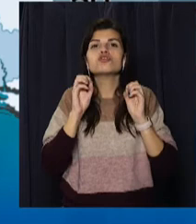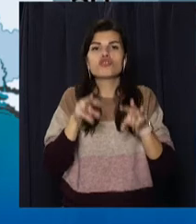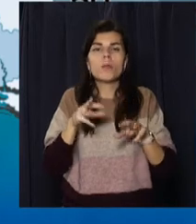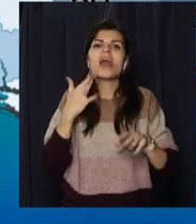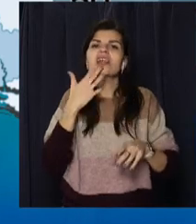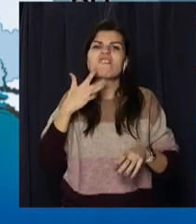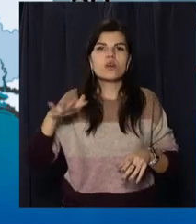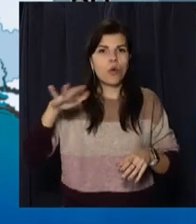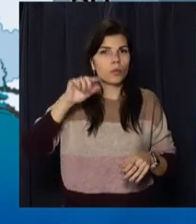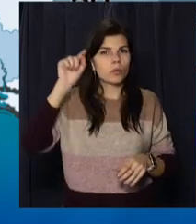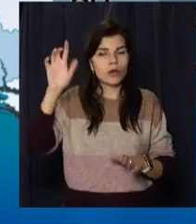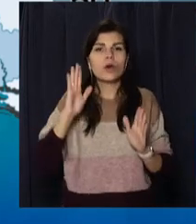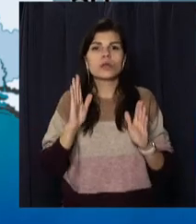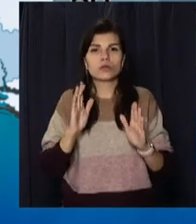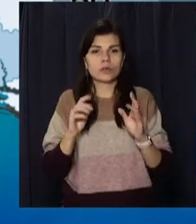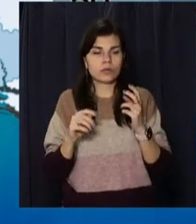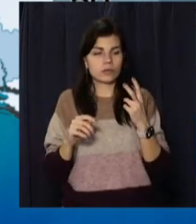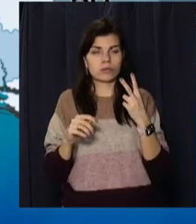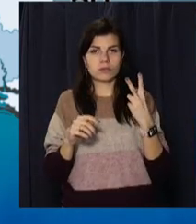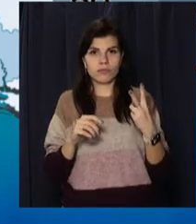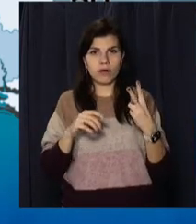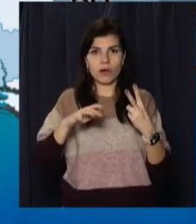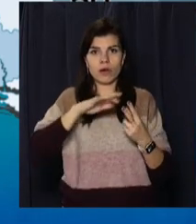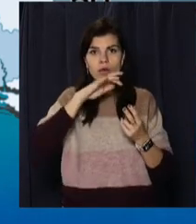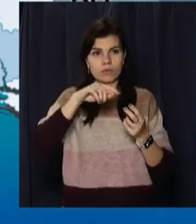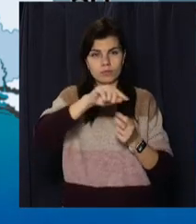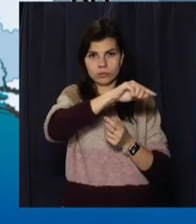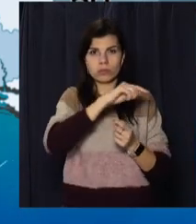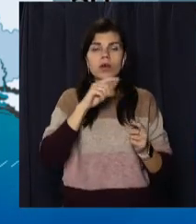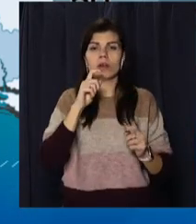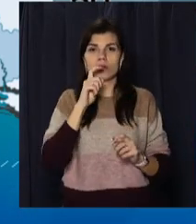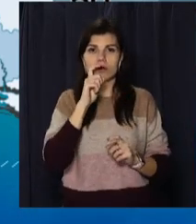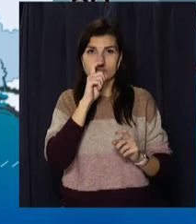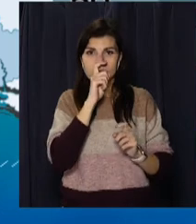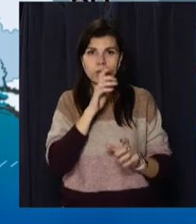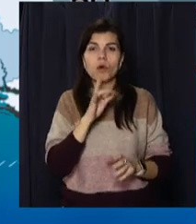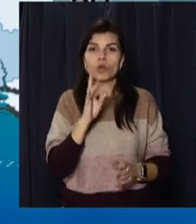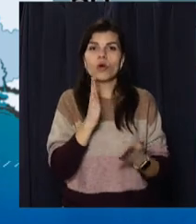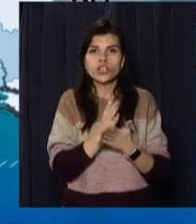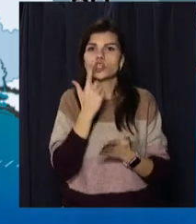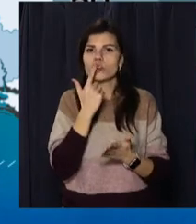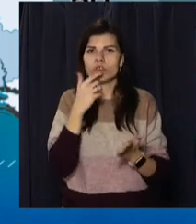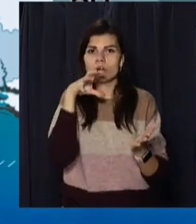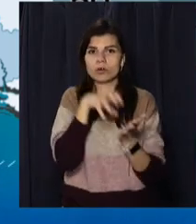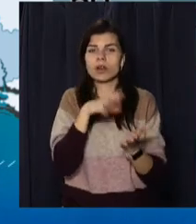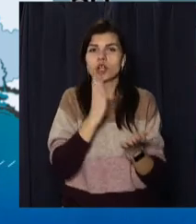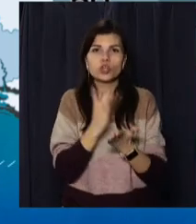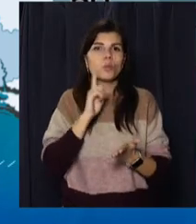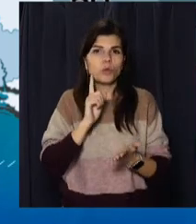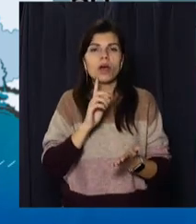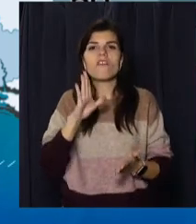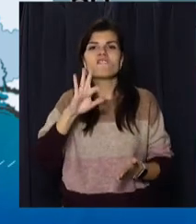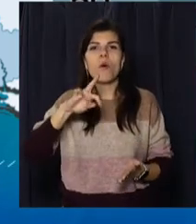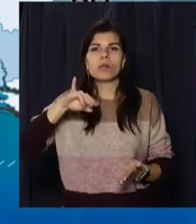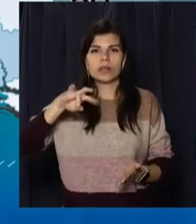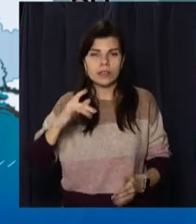європейських країнах. Лише 2 із 25 регіонів не відповідають показникам для виходу з червоного рівня епіднебезпеки. Це